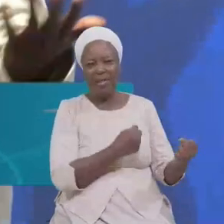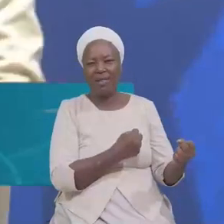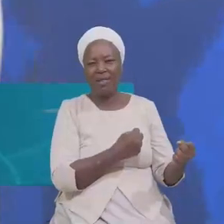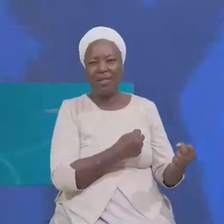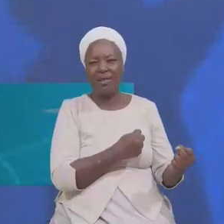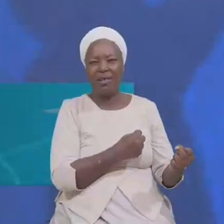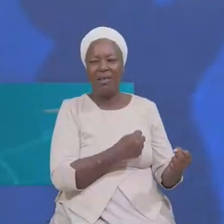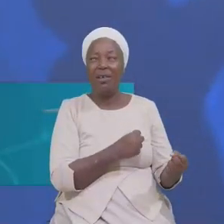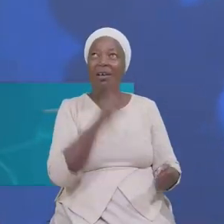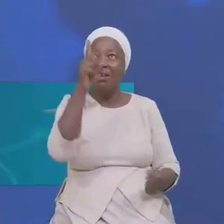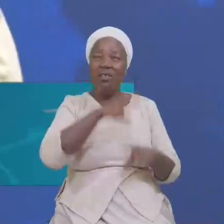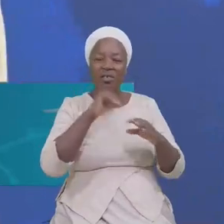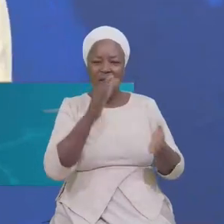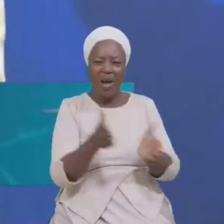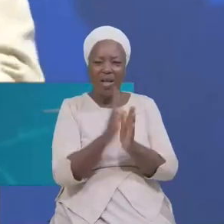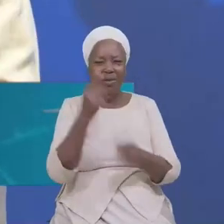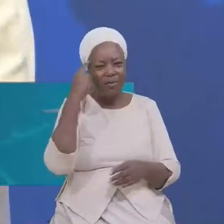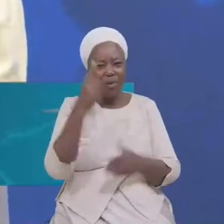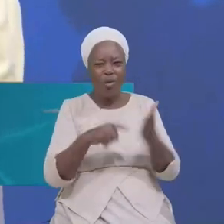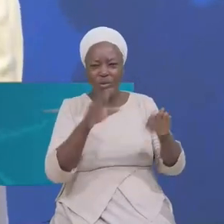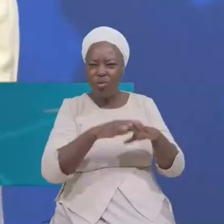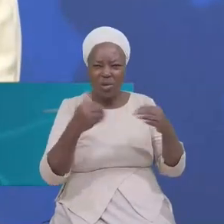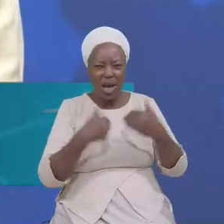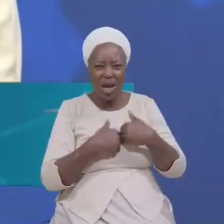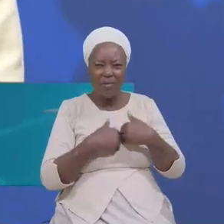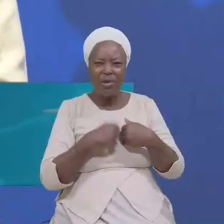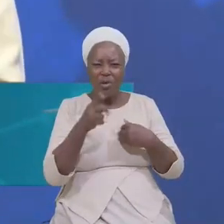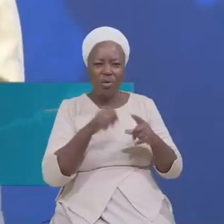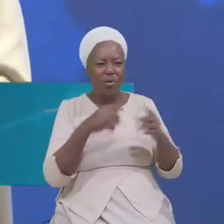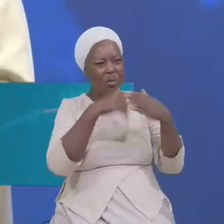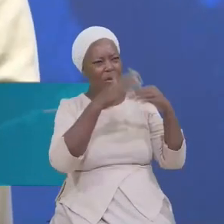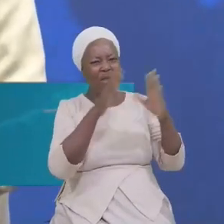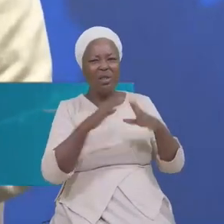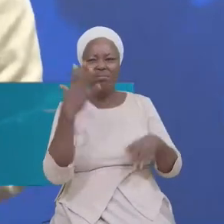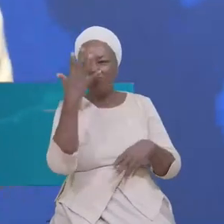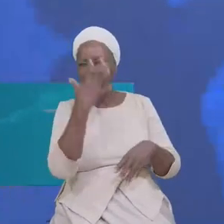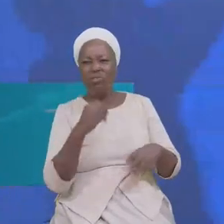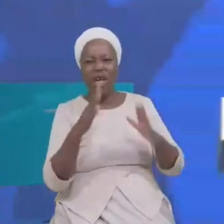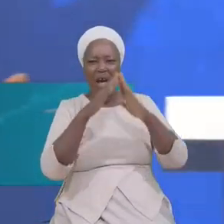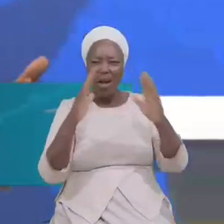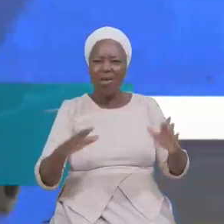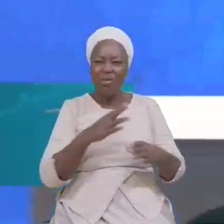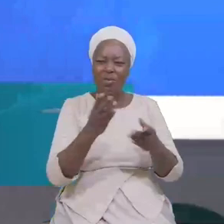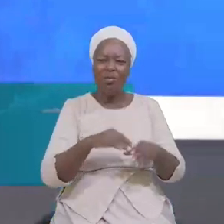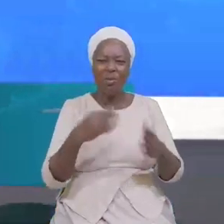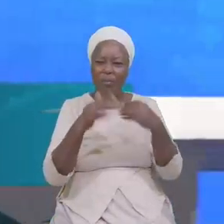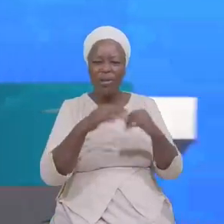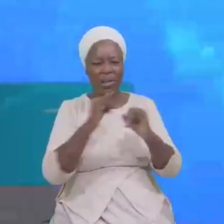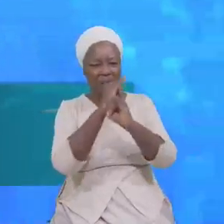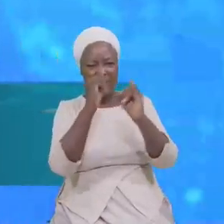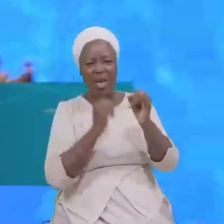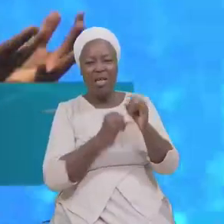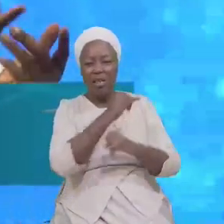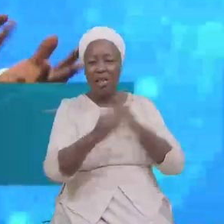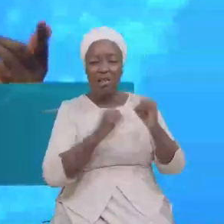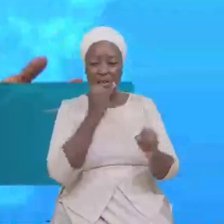Il ne te demande pas ce que tu n'as pas. Il veut construire une maison, il veut construire un sanctuaire. Il te dit, bon, si tu